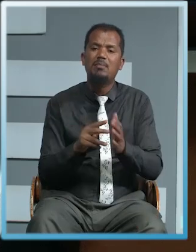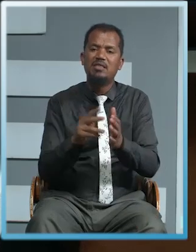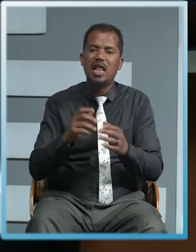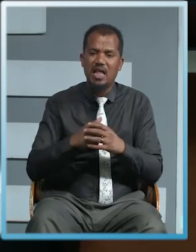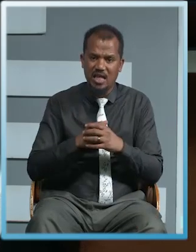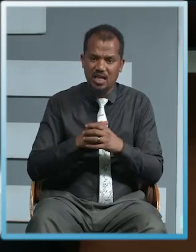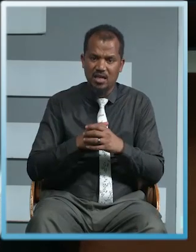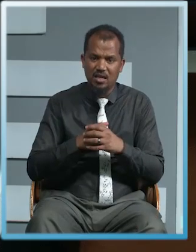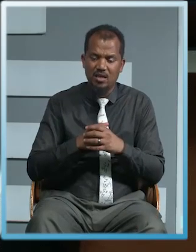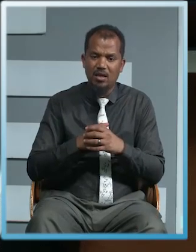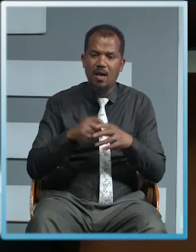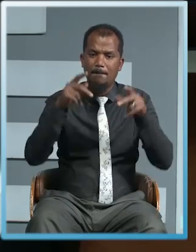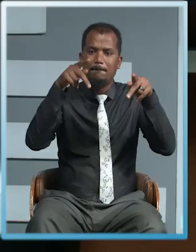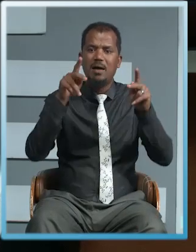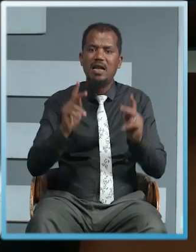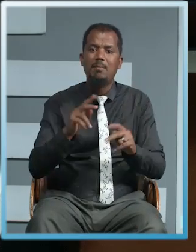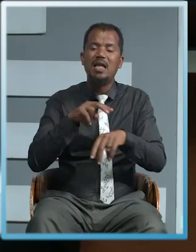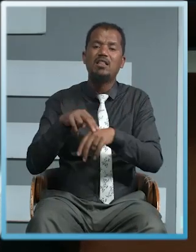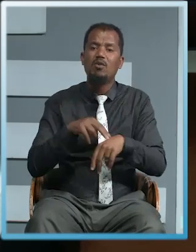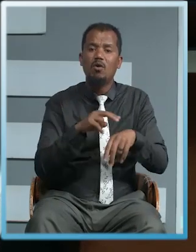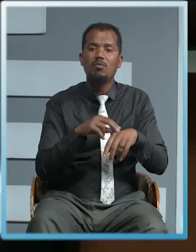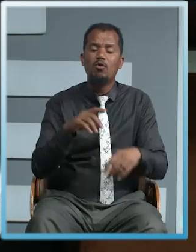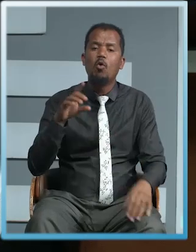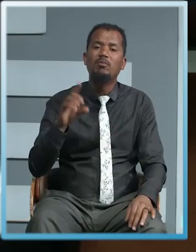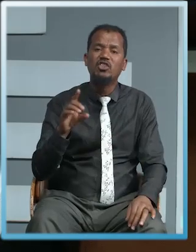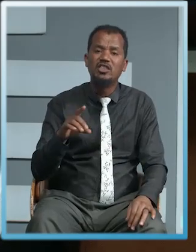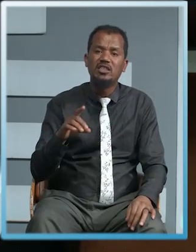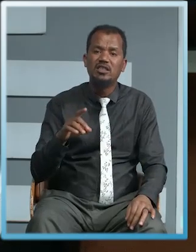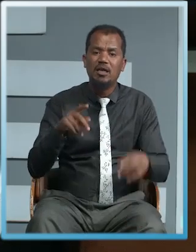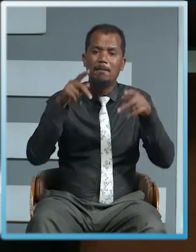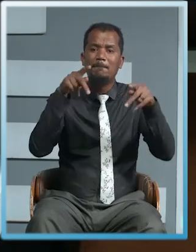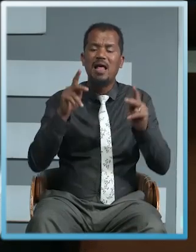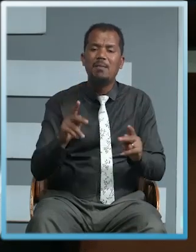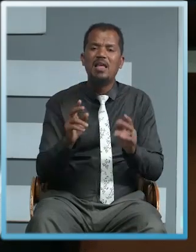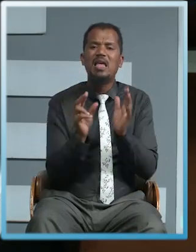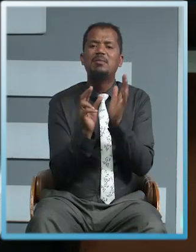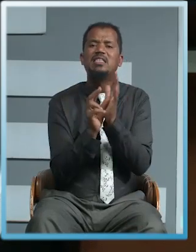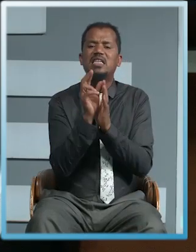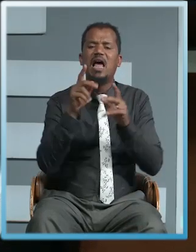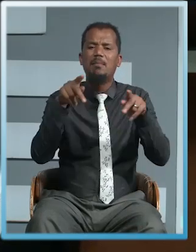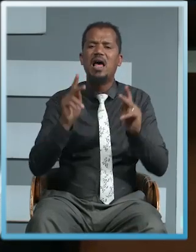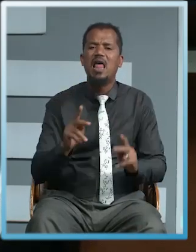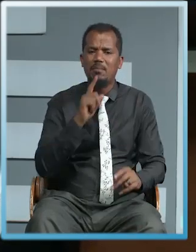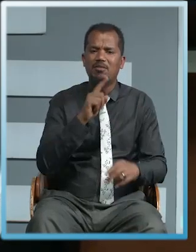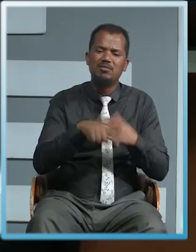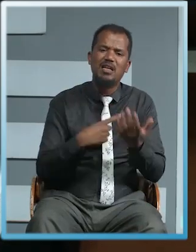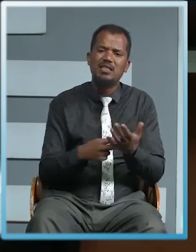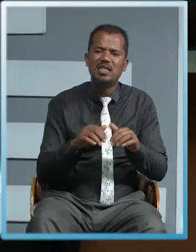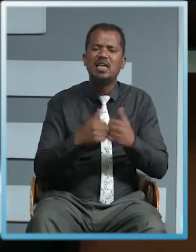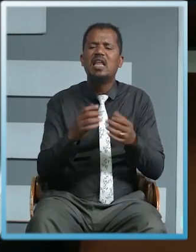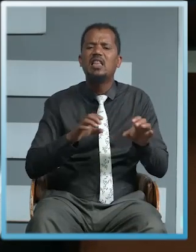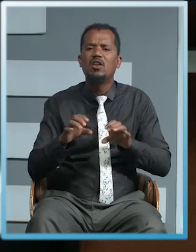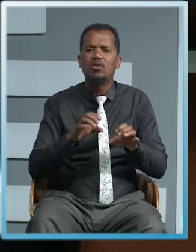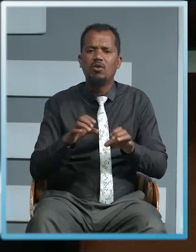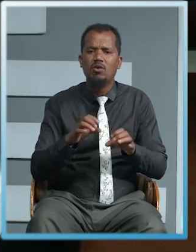ለምሳሌ በፓርላማ ነው የተቋቋመው የኮሚሽን ፓርላማው የብልጽግና ፓርላማ ነው ስለዚህ እንዴት